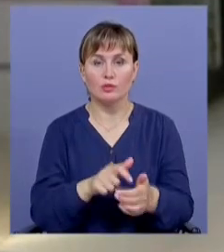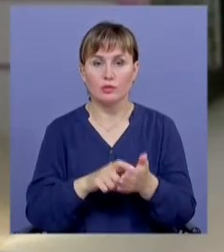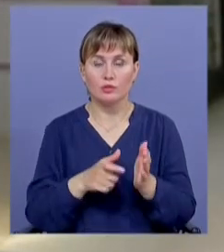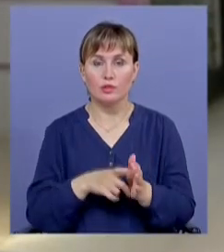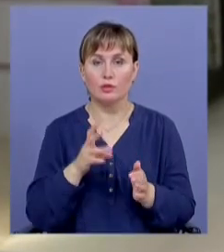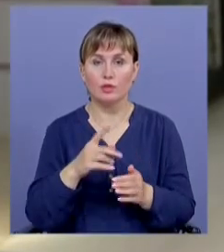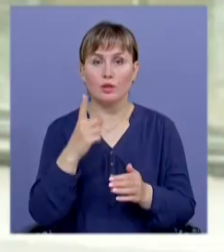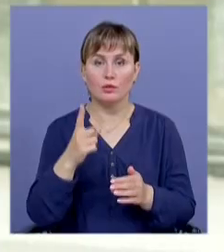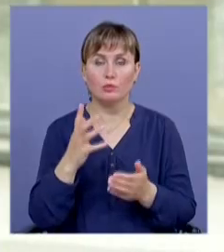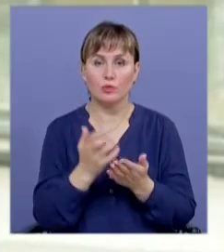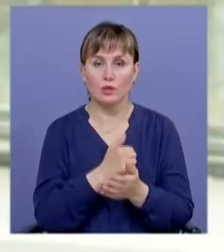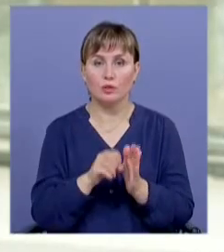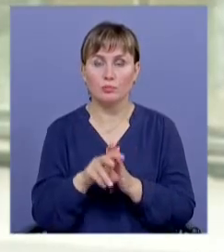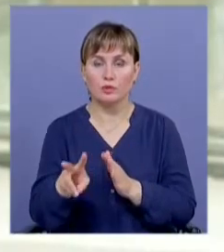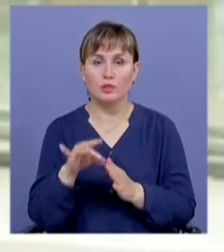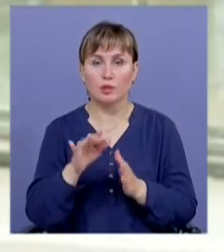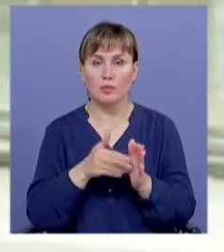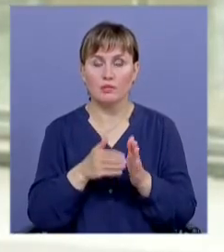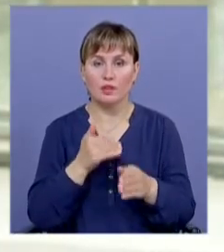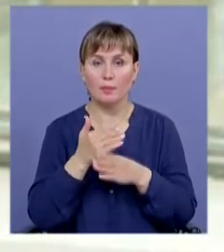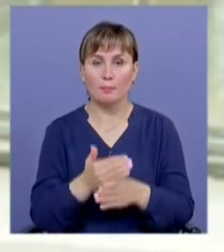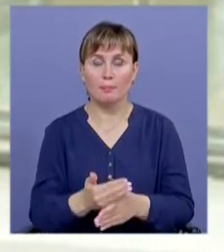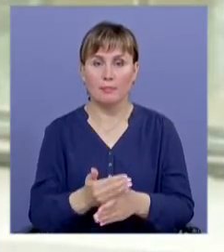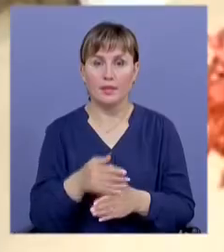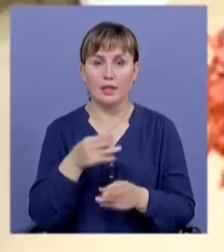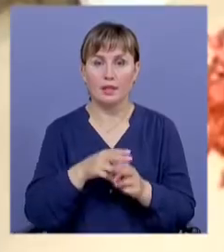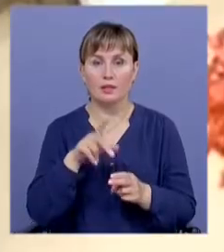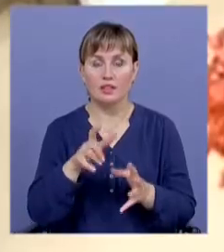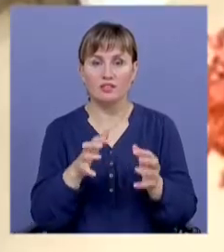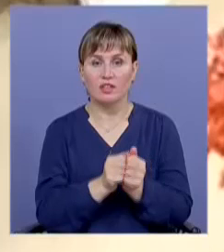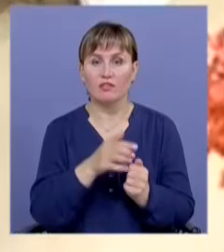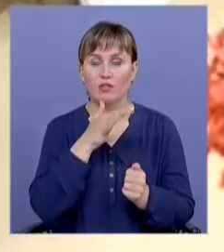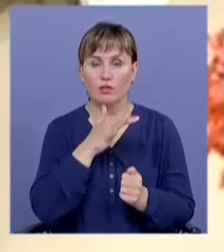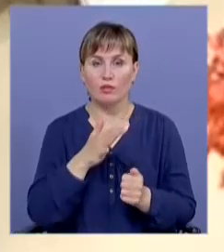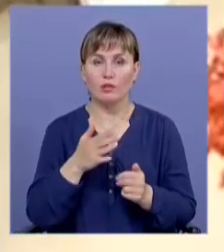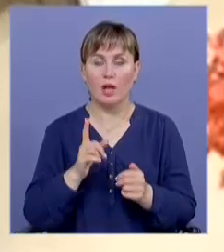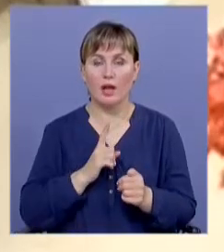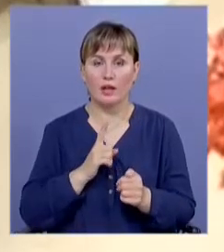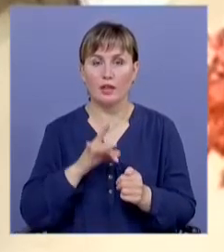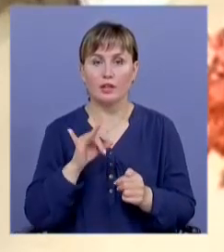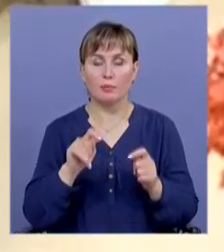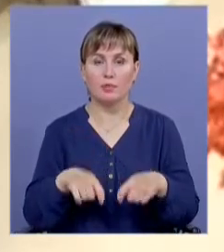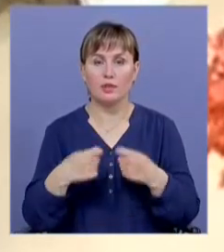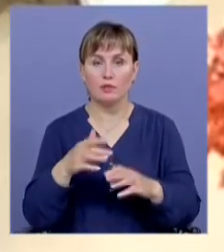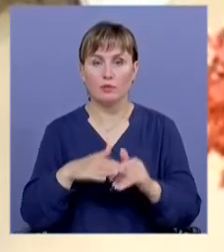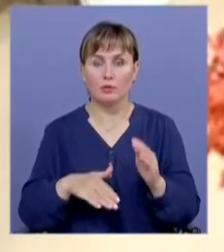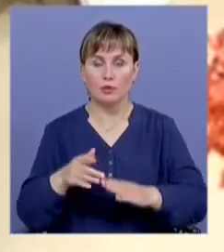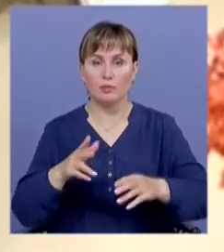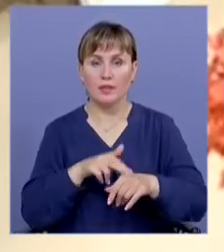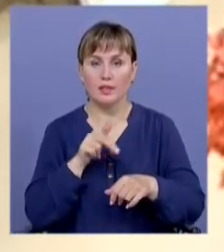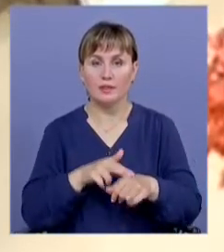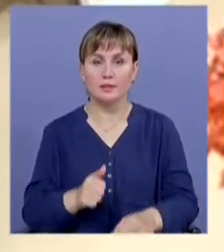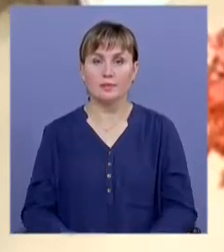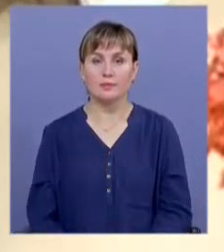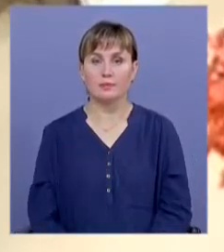но одно из них удалось бежать и позвать на помощь подозреваемого схватили вовремя подоспевшие охранники и передали в руки правоохранителям